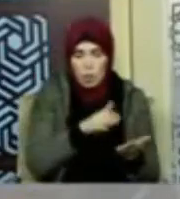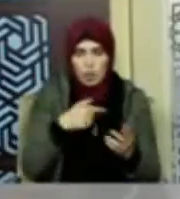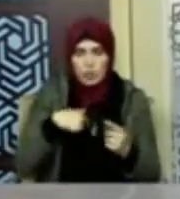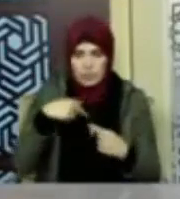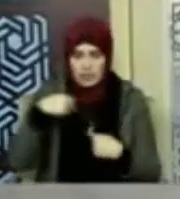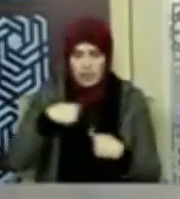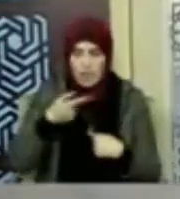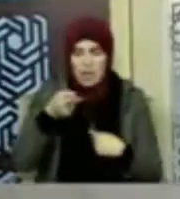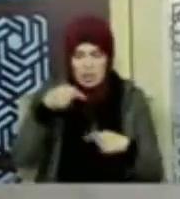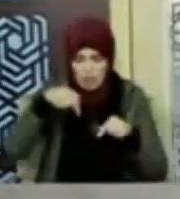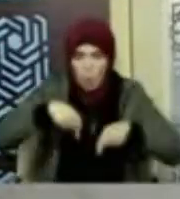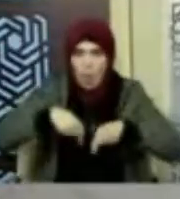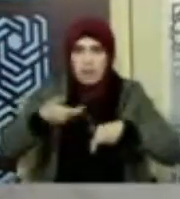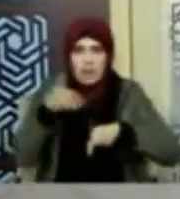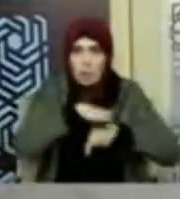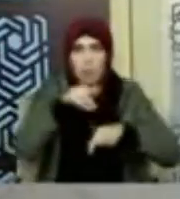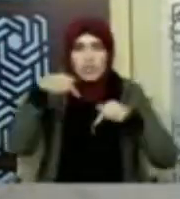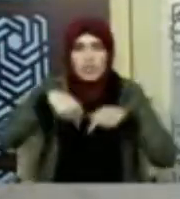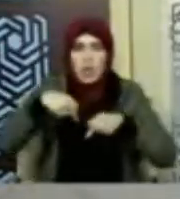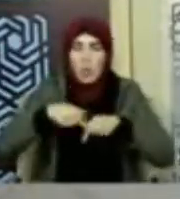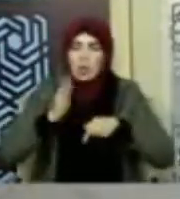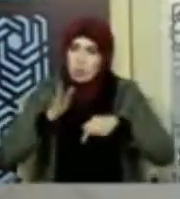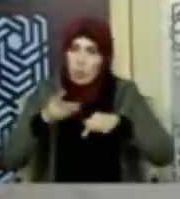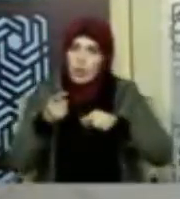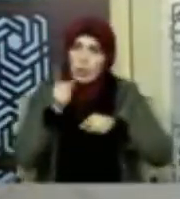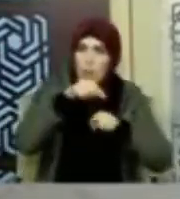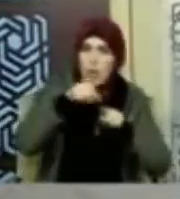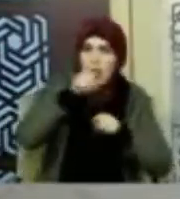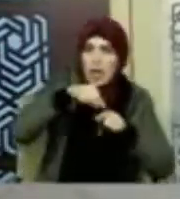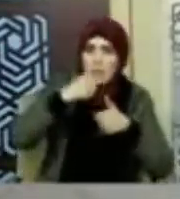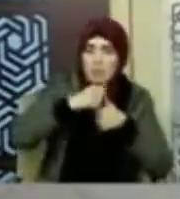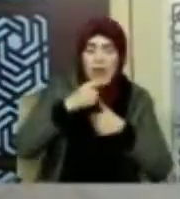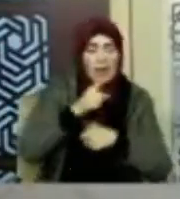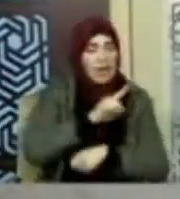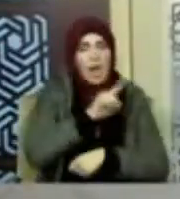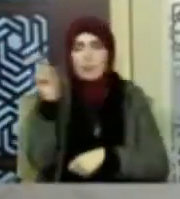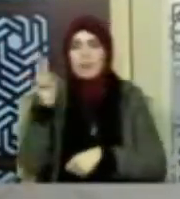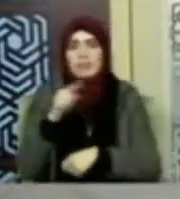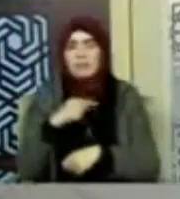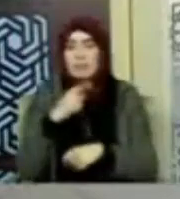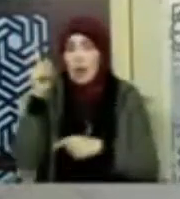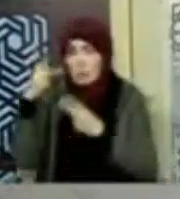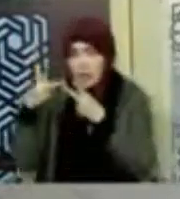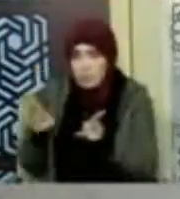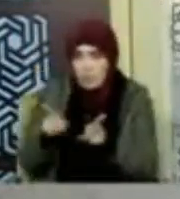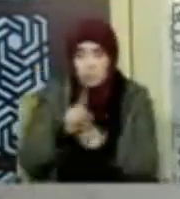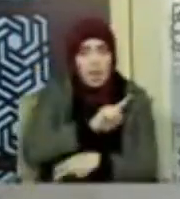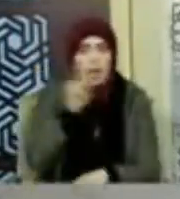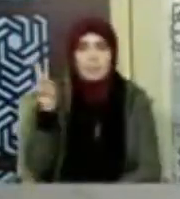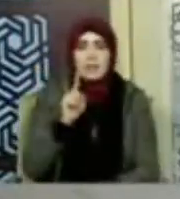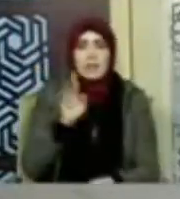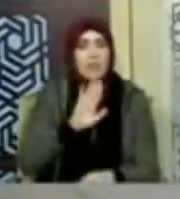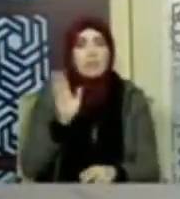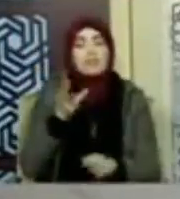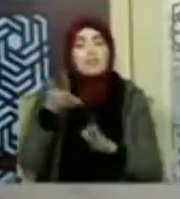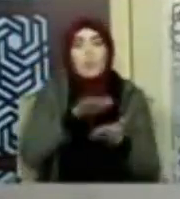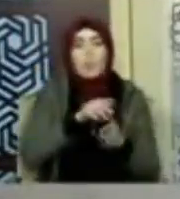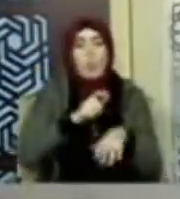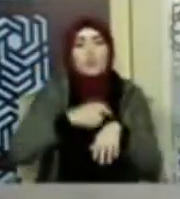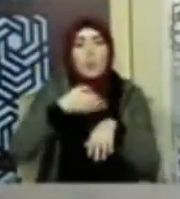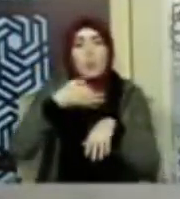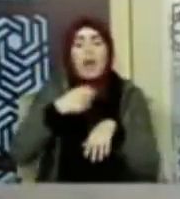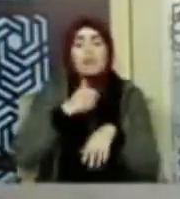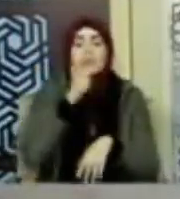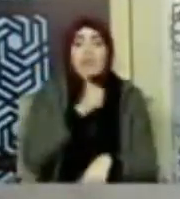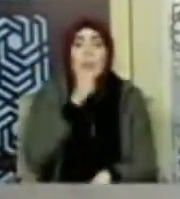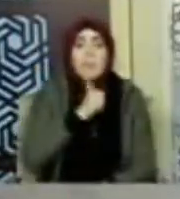لو سألت بقاء يوم على الأجل الذي لك لن تطاعي، فصبرا في مجال الموت